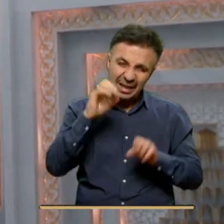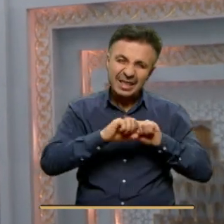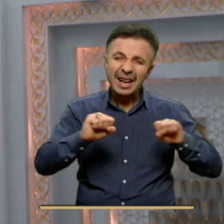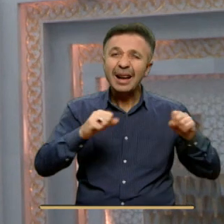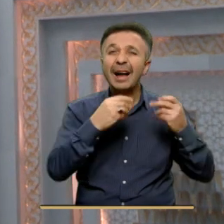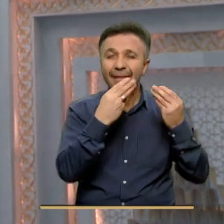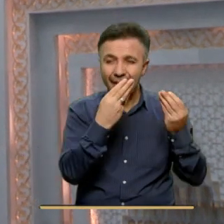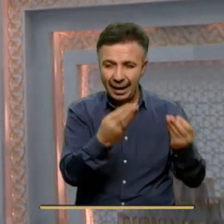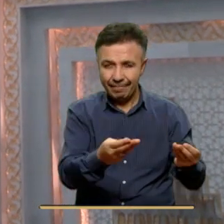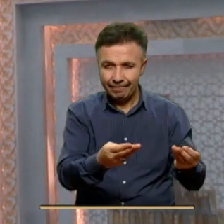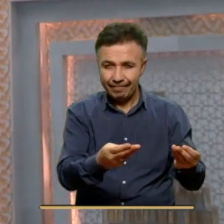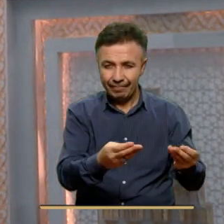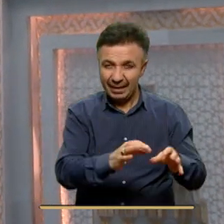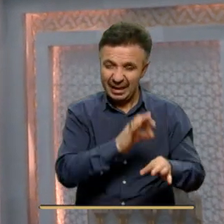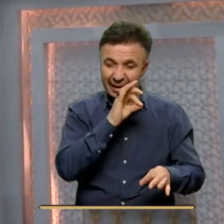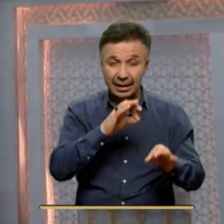kişiye zarar veren,